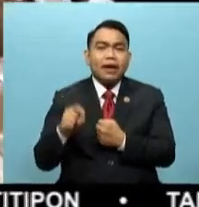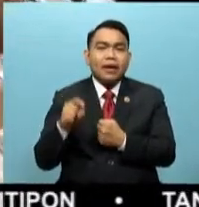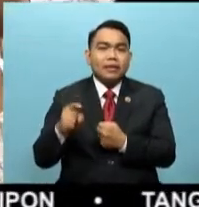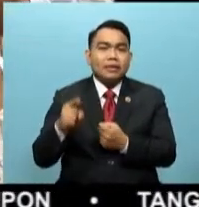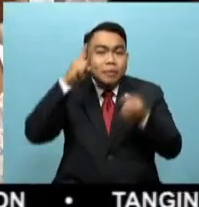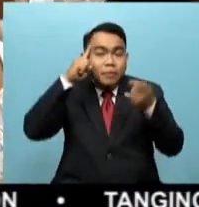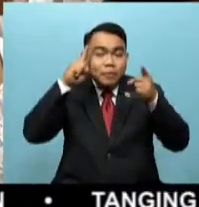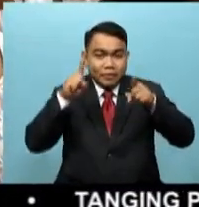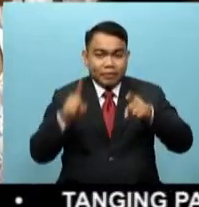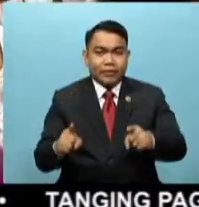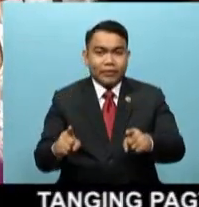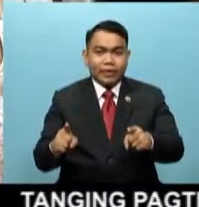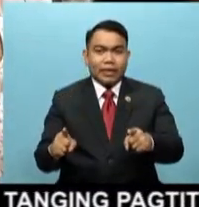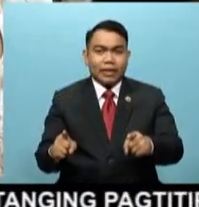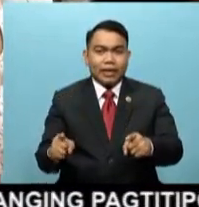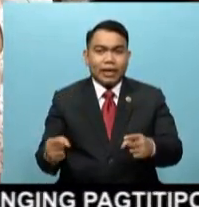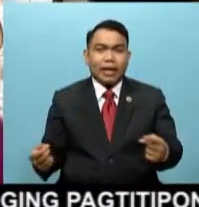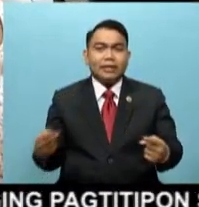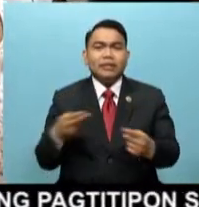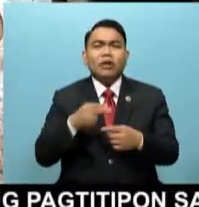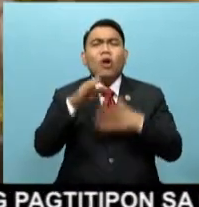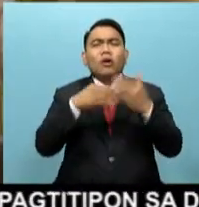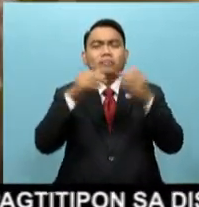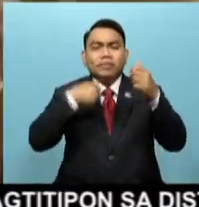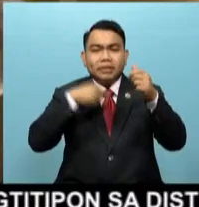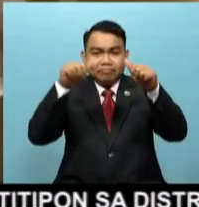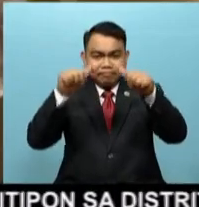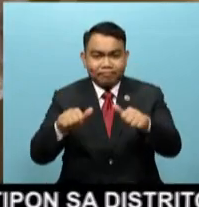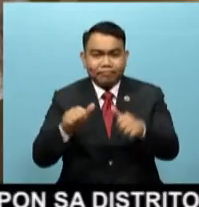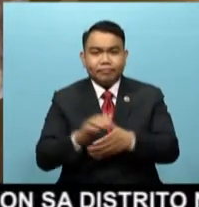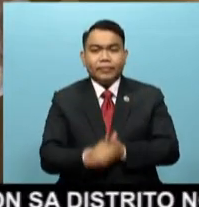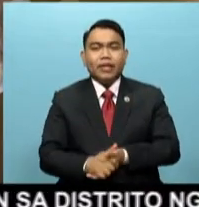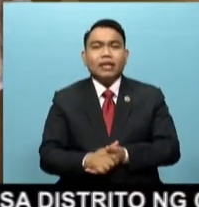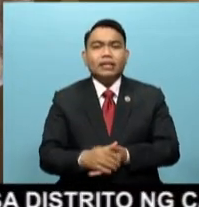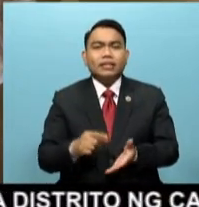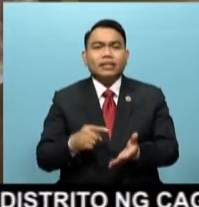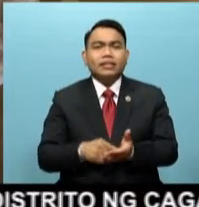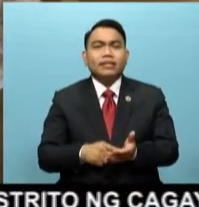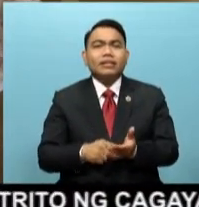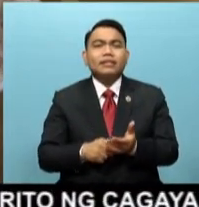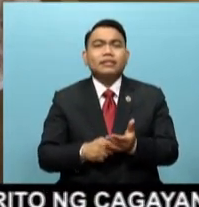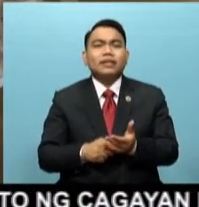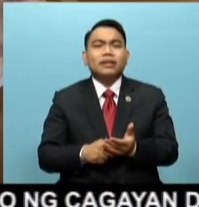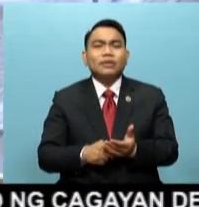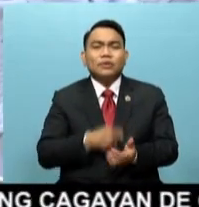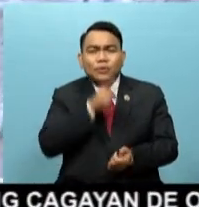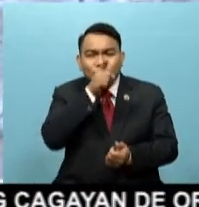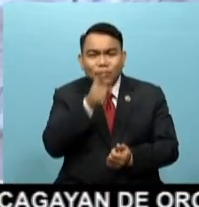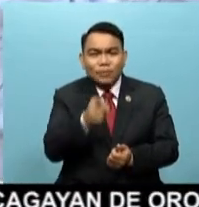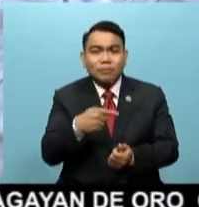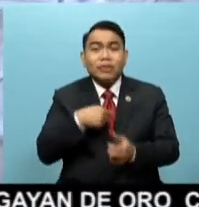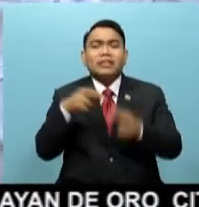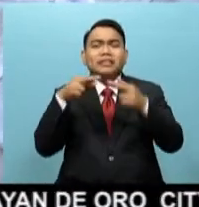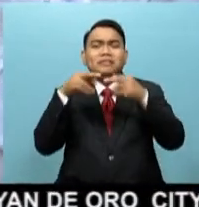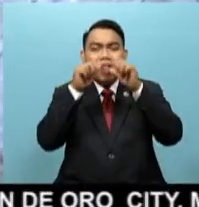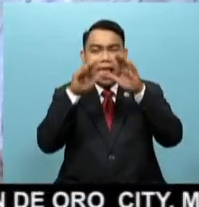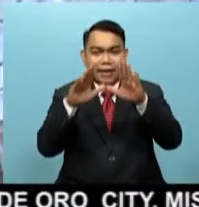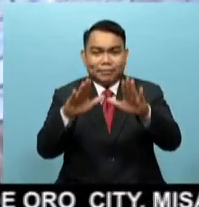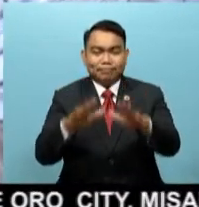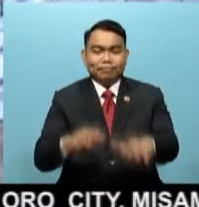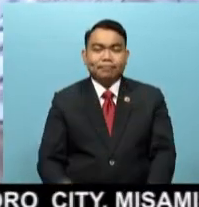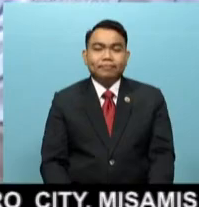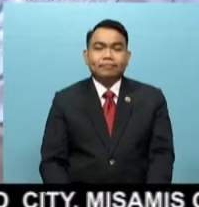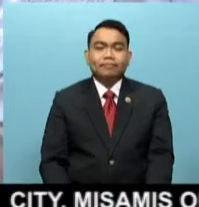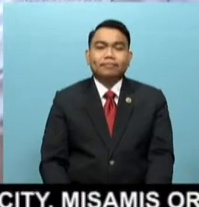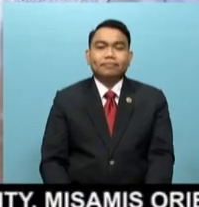hanggang sa kaya ko po. Sobrang saya po at sobrang napakabiyaya po ng daming pagtitipon. Galing din po